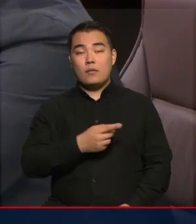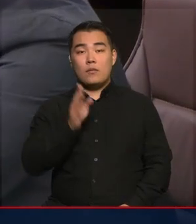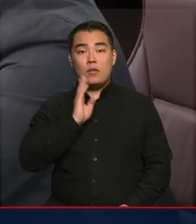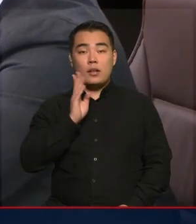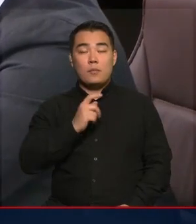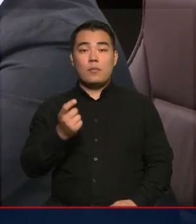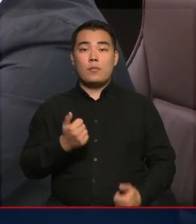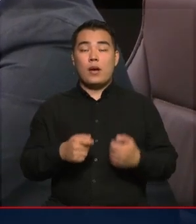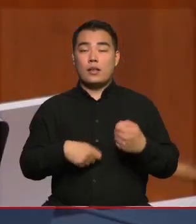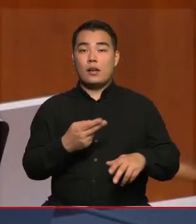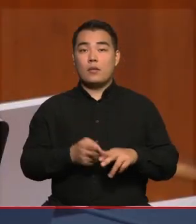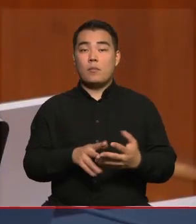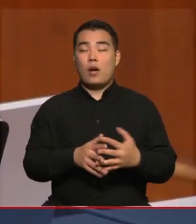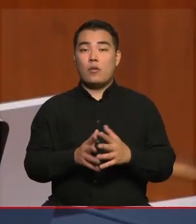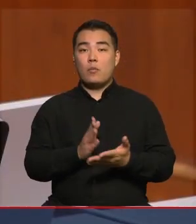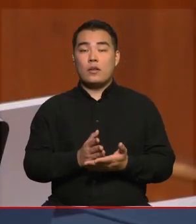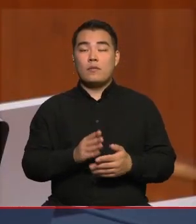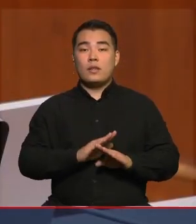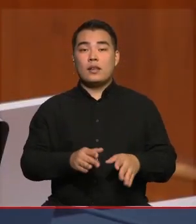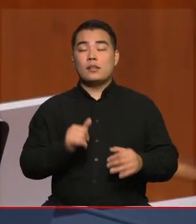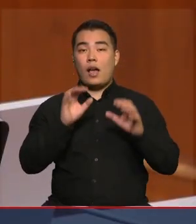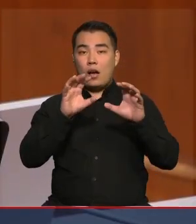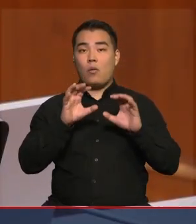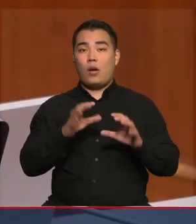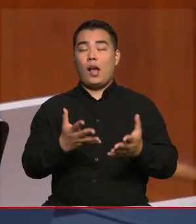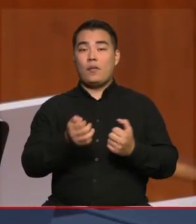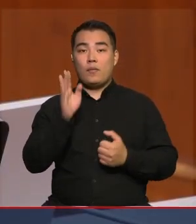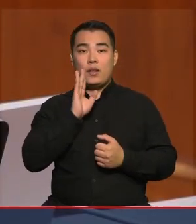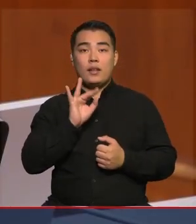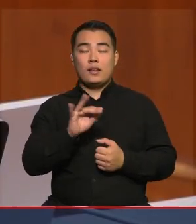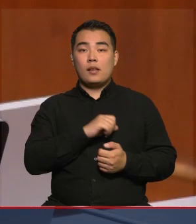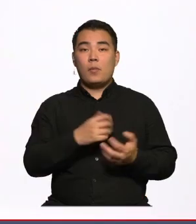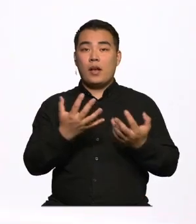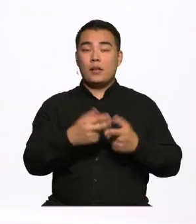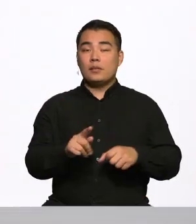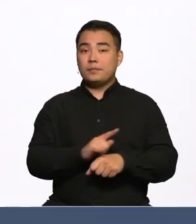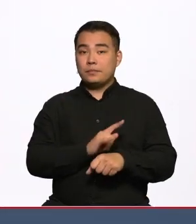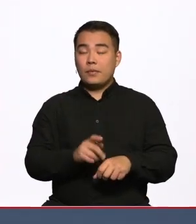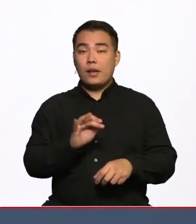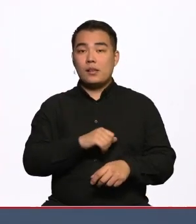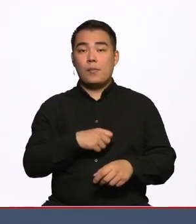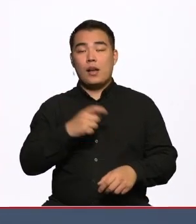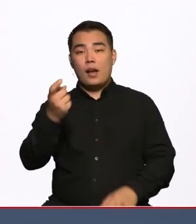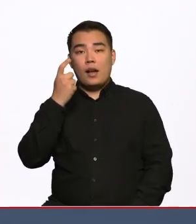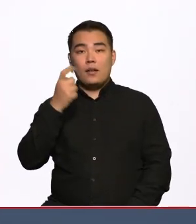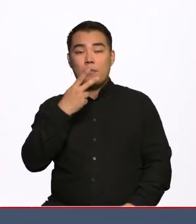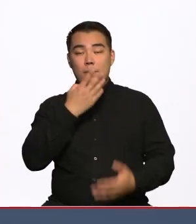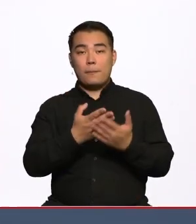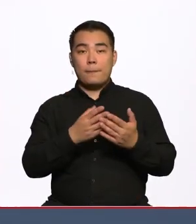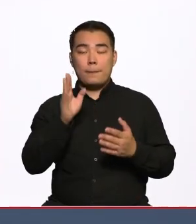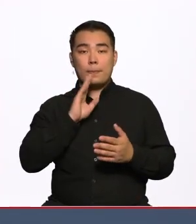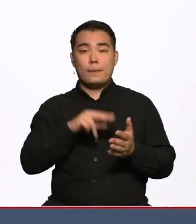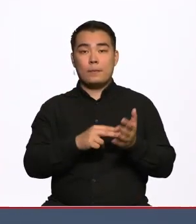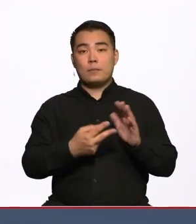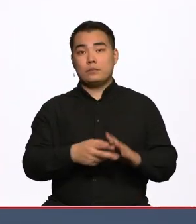ресурсов он будет бороться с незаконным использованием воды и искажением данных её учёта а также с противоправной хозяйственной деятельностью на водных